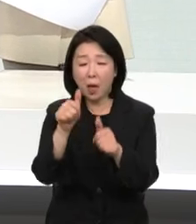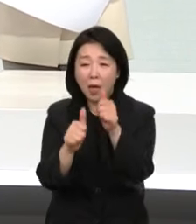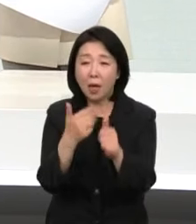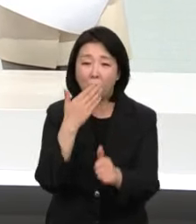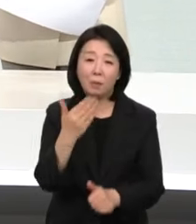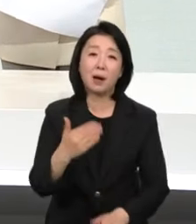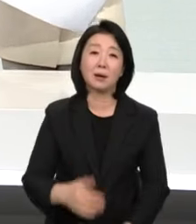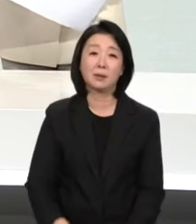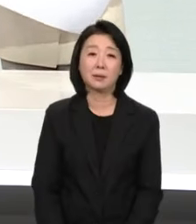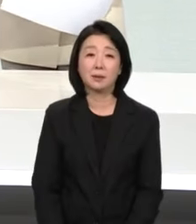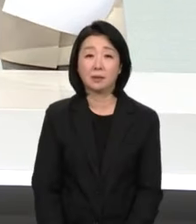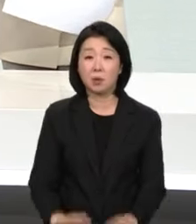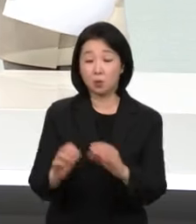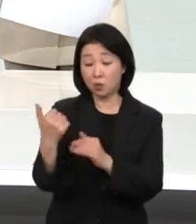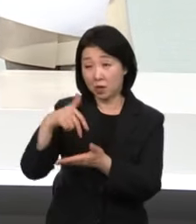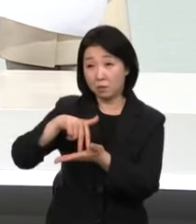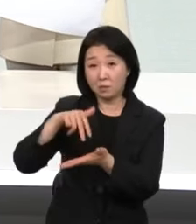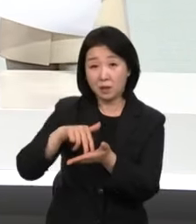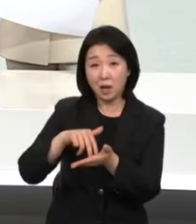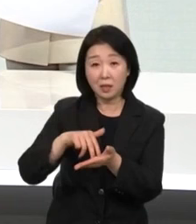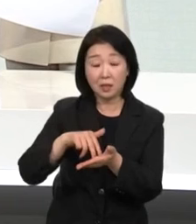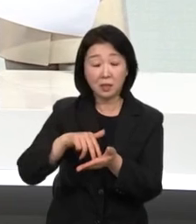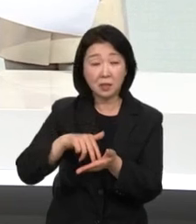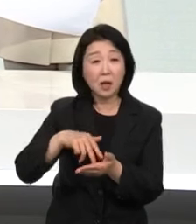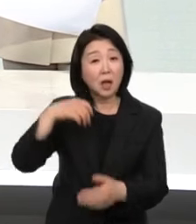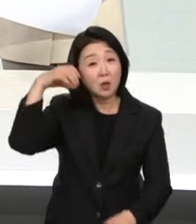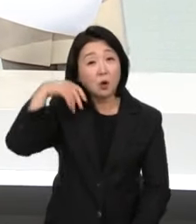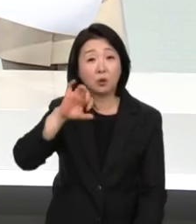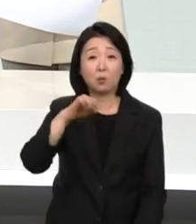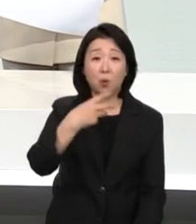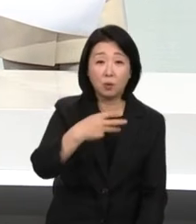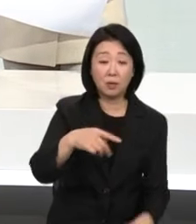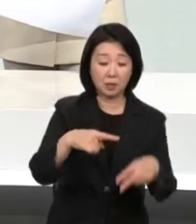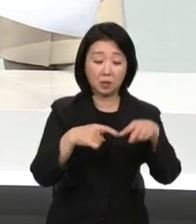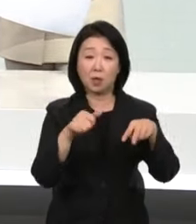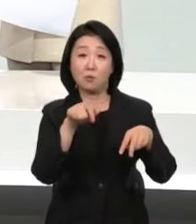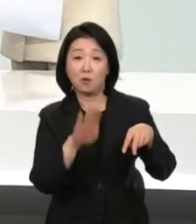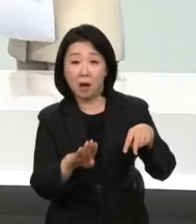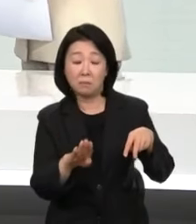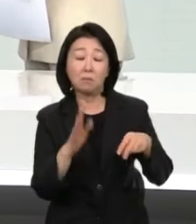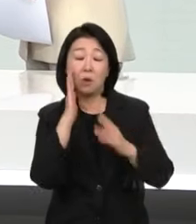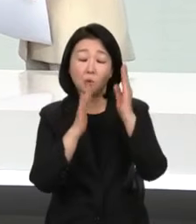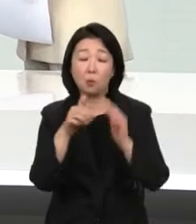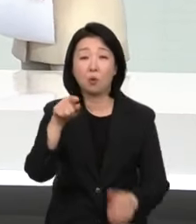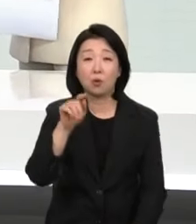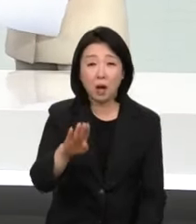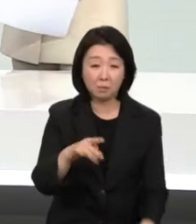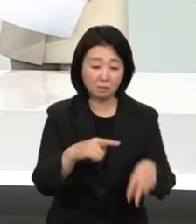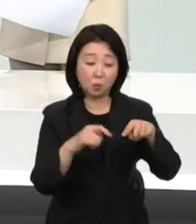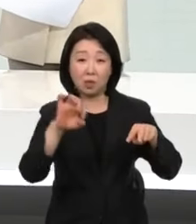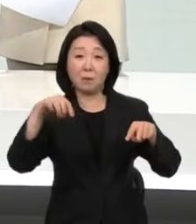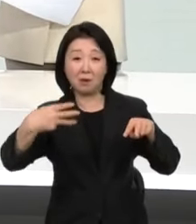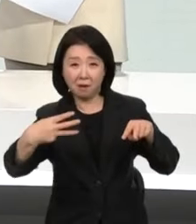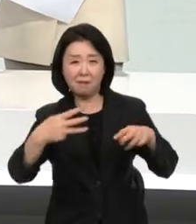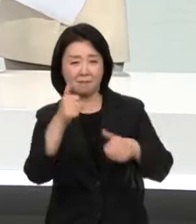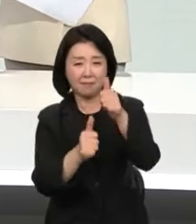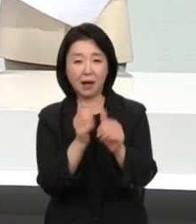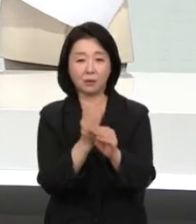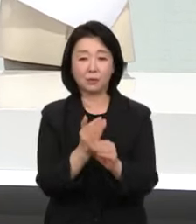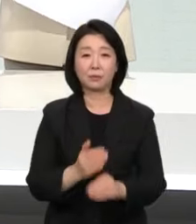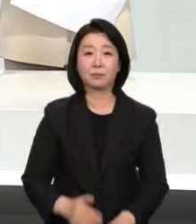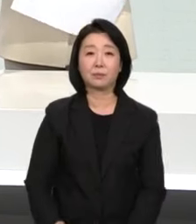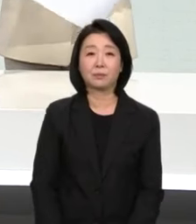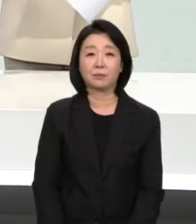경합지역으로 분류를 했고요. 국민의힘에서는 영등포 을과 서대문갑, 도봉갑과 동대문 을에서 경합을 벌이고